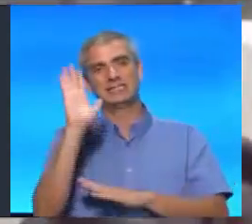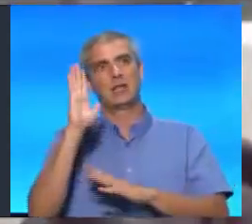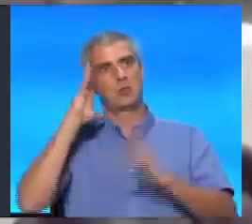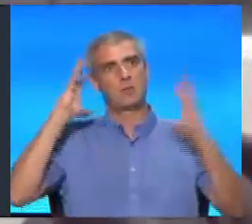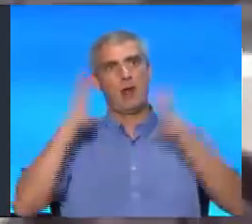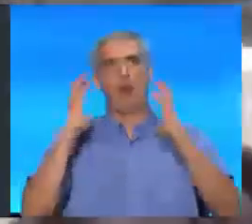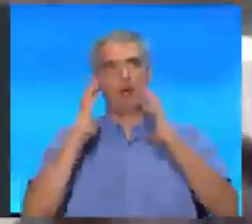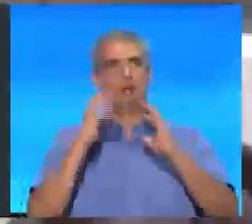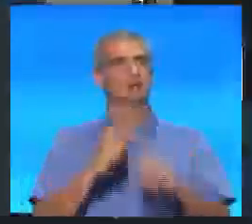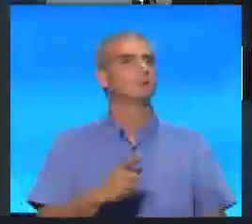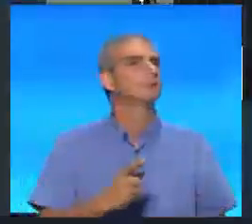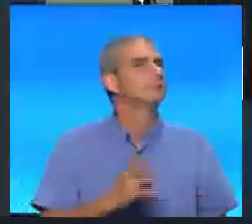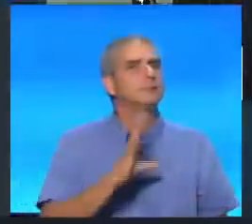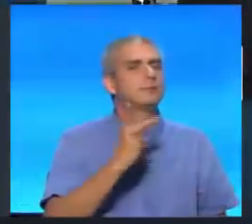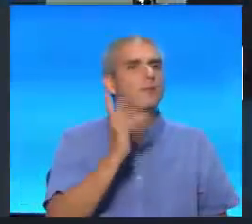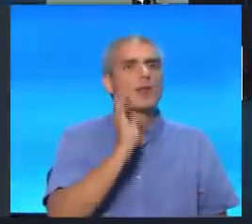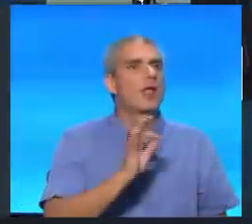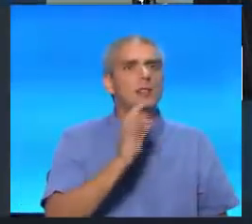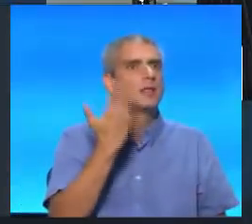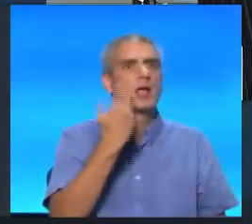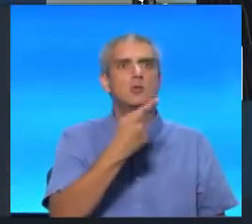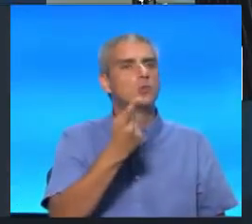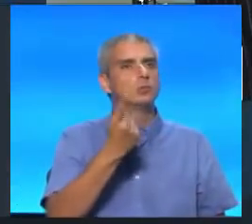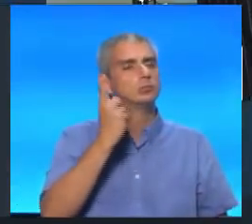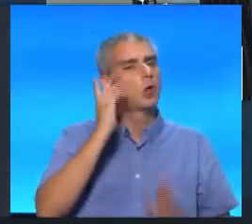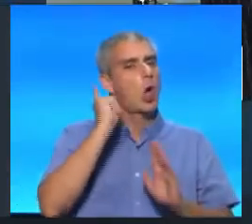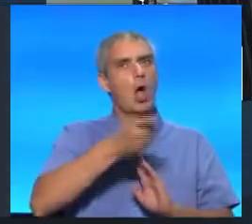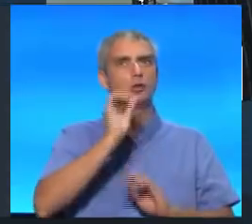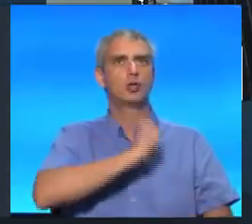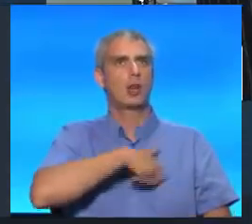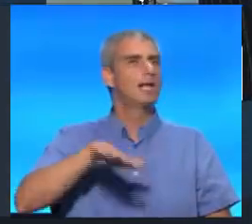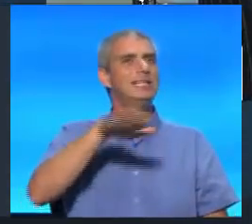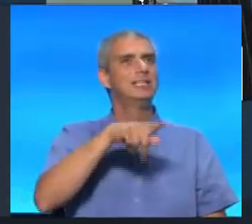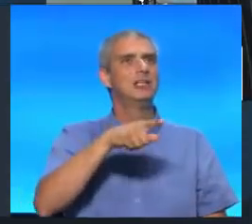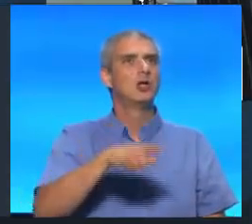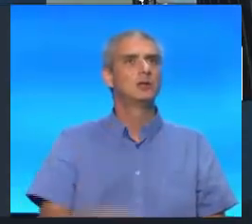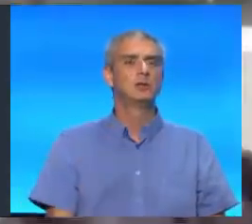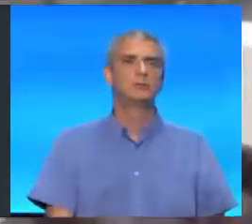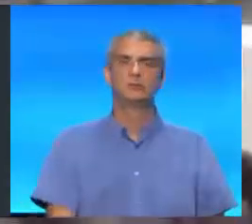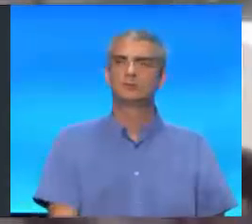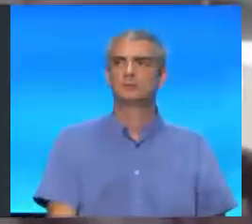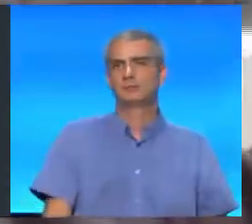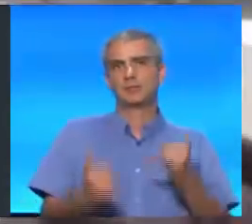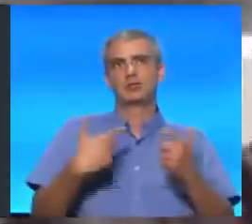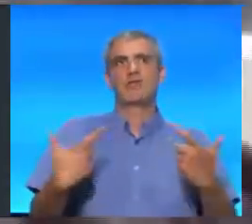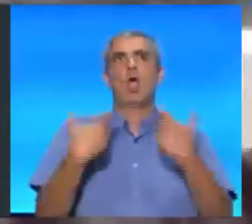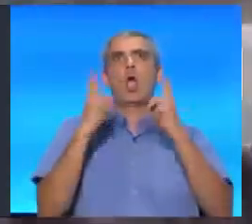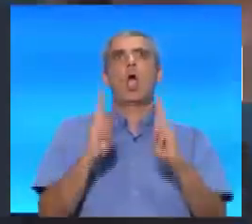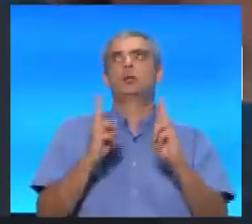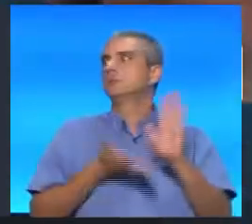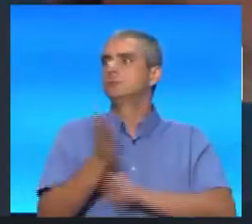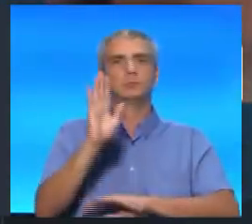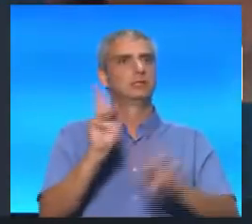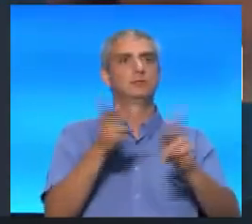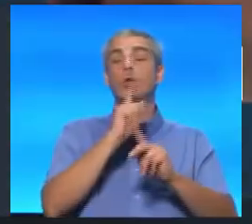הגדול. ומה בכל זאת היו ההנחיות האחרונות של הרשויות? אנחנו כרגע בעוצר, כולם צריכים